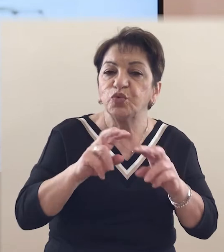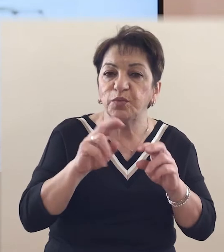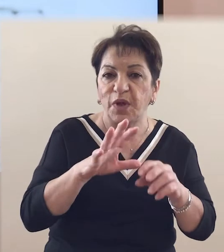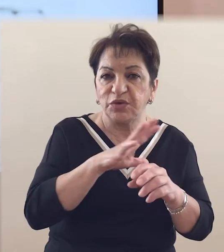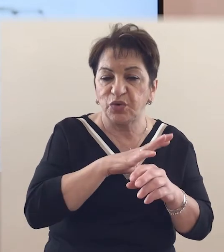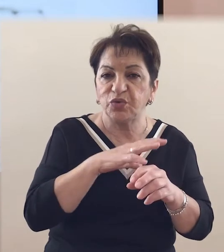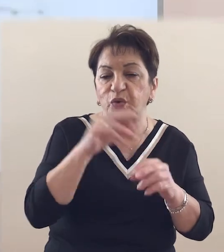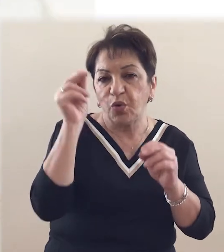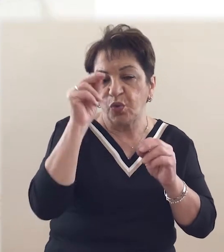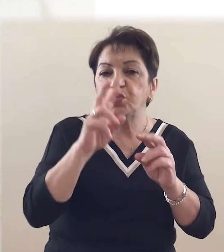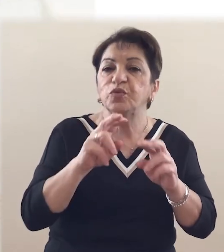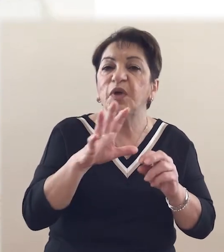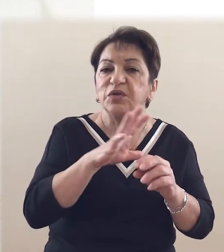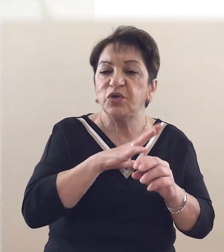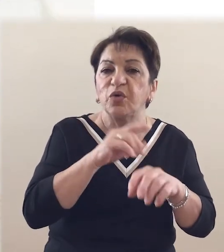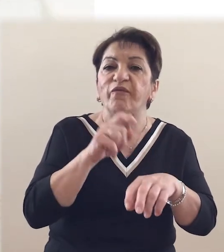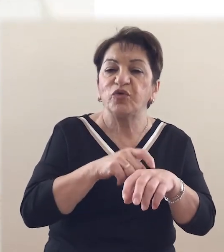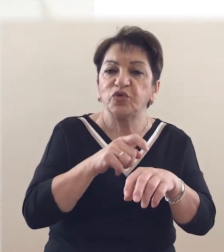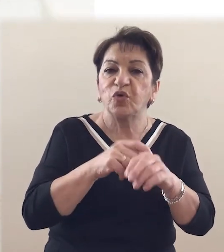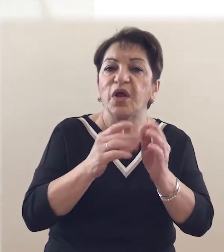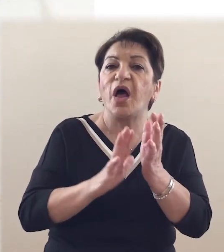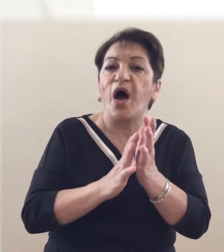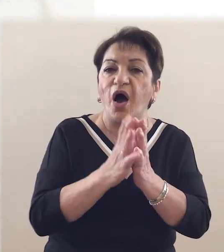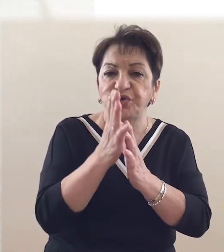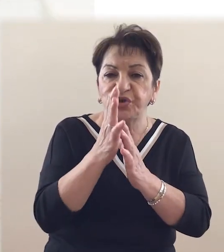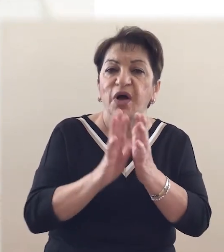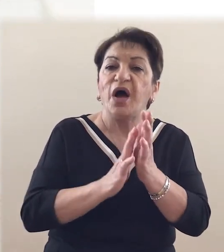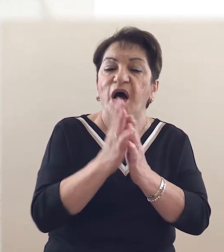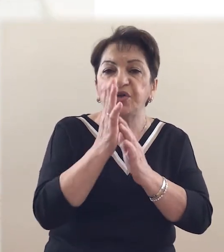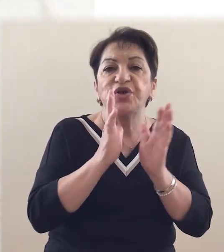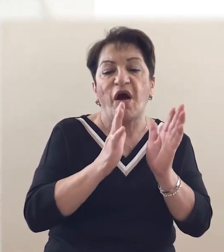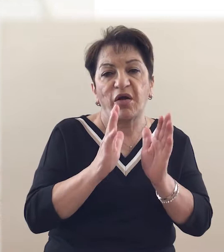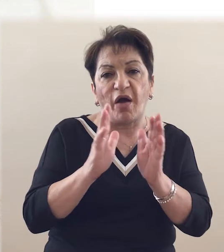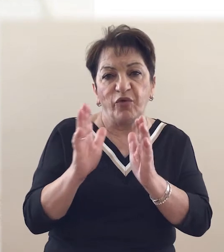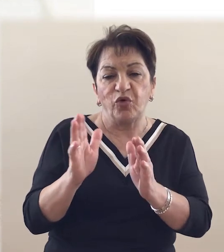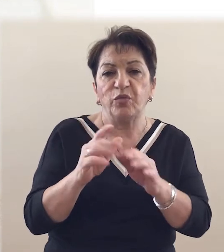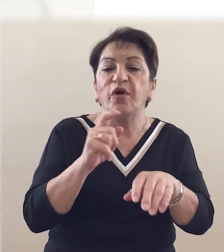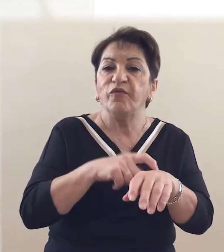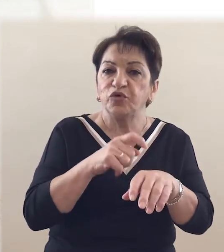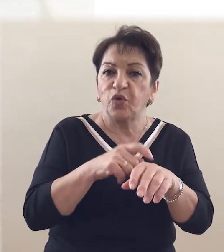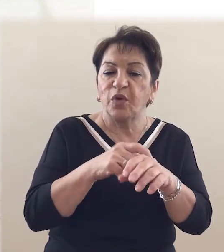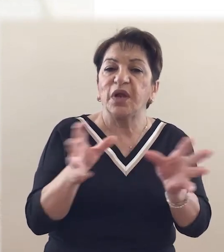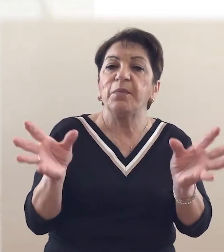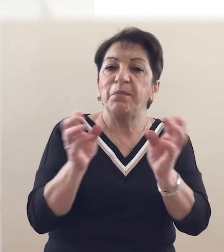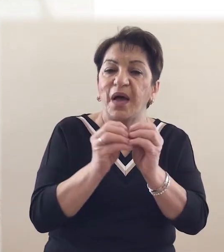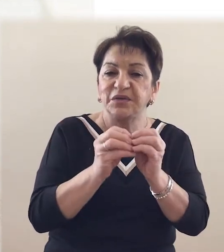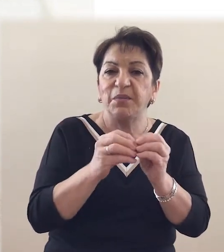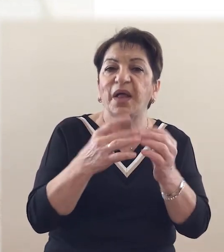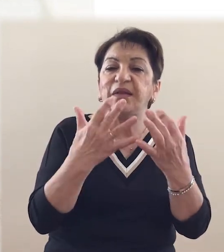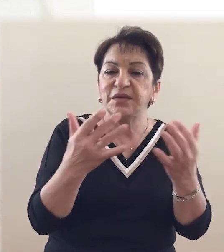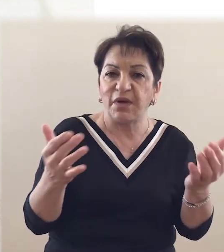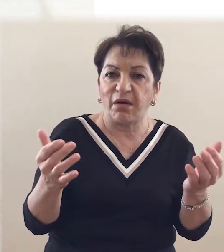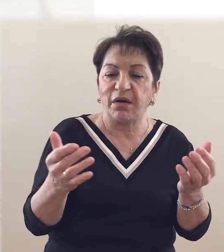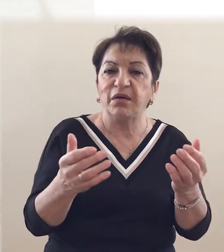եւ ուսումնասիրելու ենք ոսկրերի աճը, աճի կարգավորումը եւ ոսկրերի միացման տեսակը։